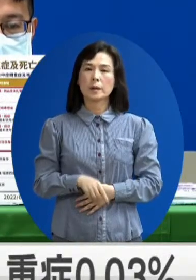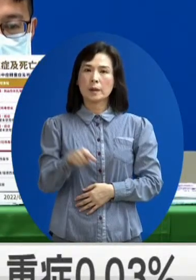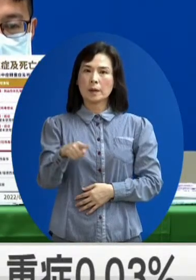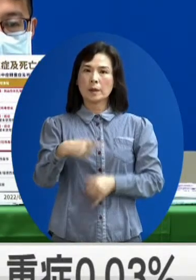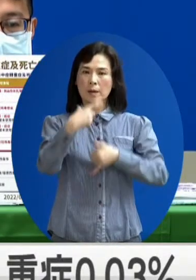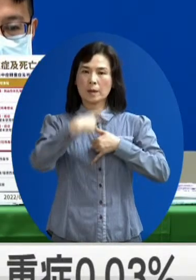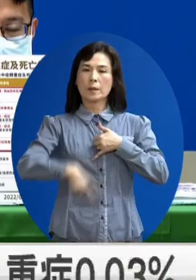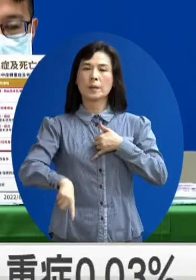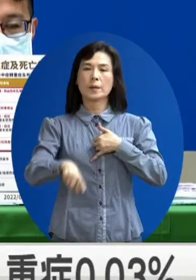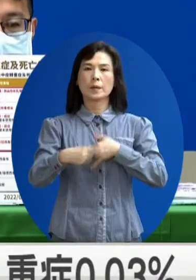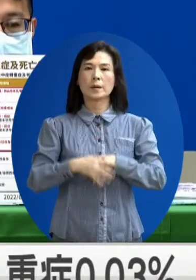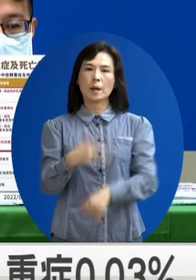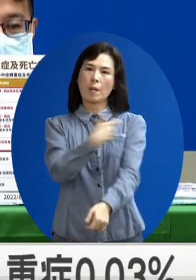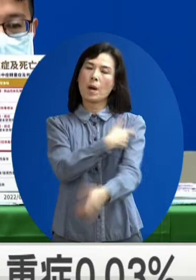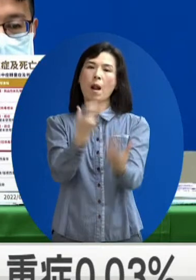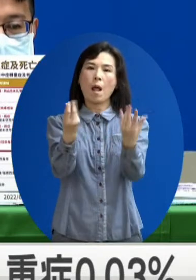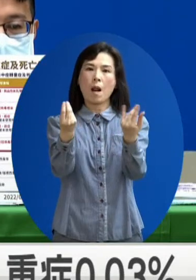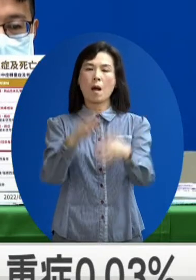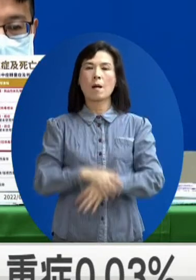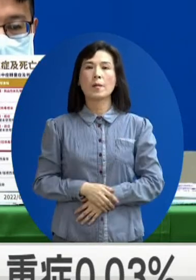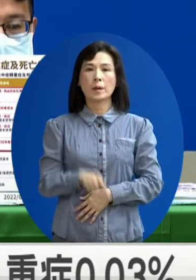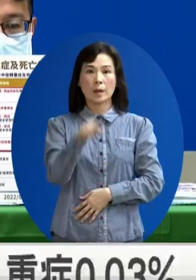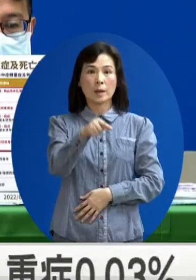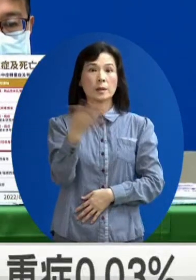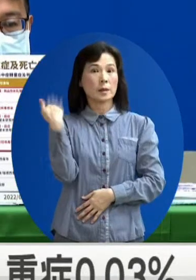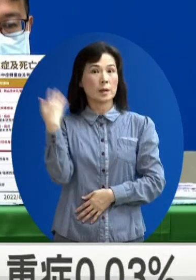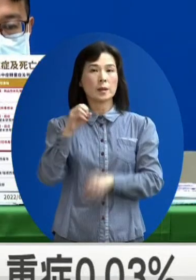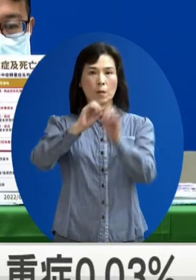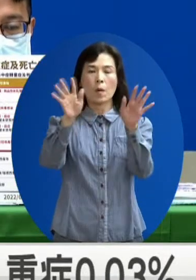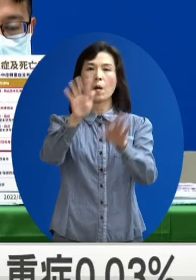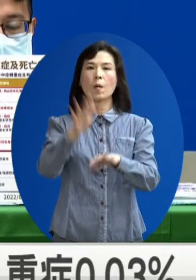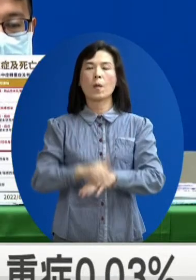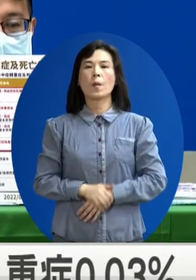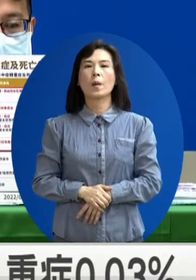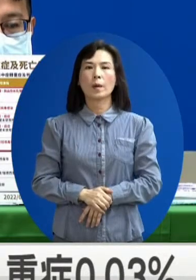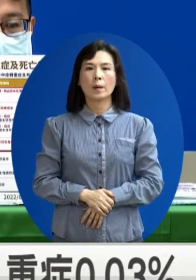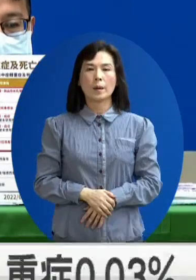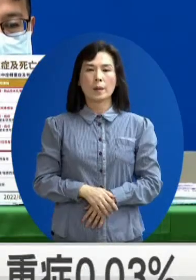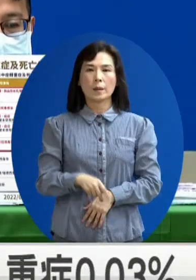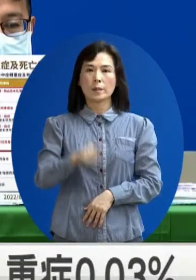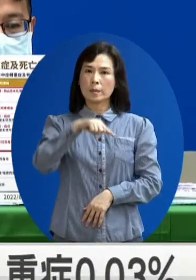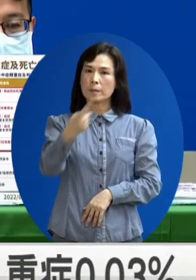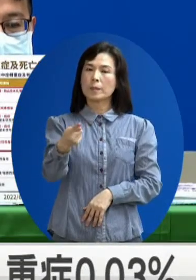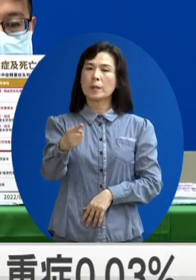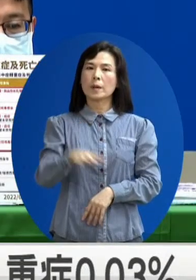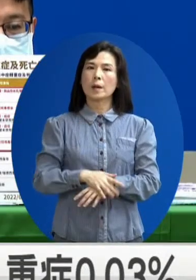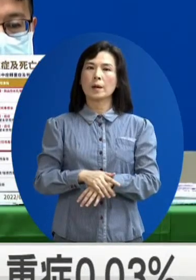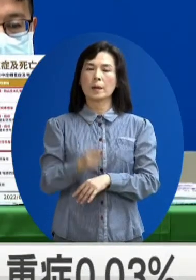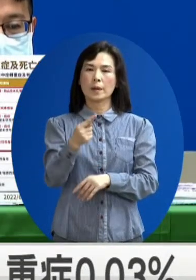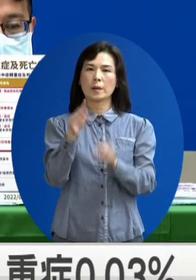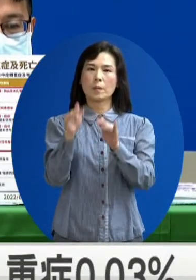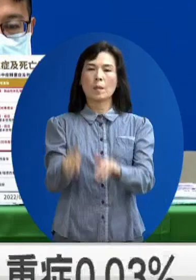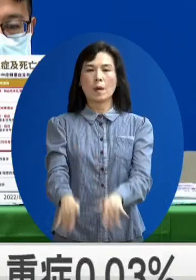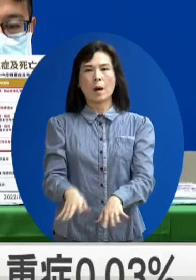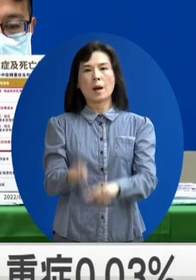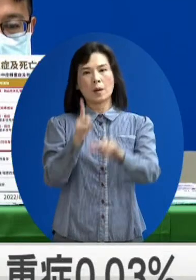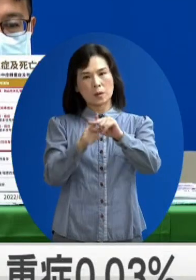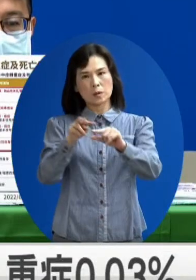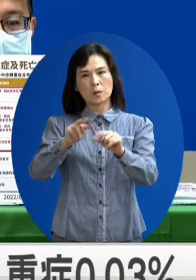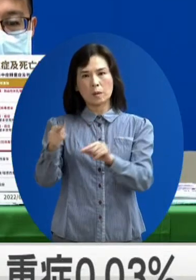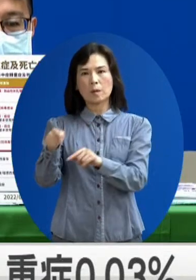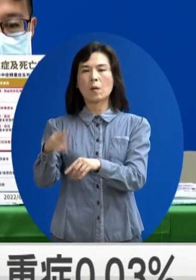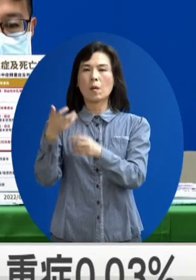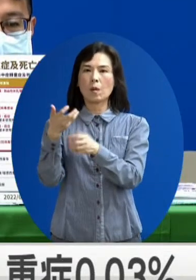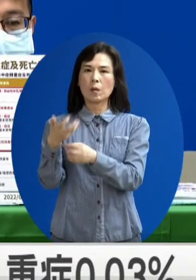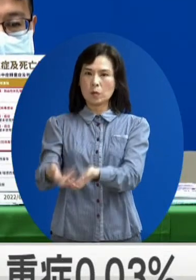是没有接种疫苗，所以这一例是我们先前公布过的中症，那后续就是恶化成为重症以及死亡的一